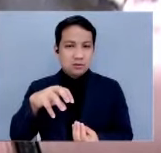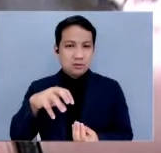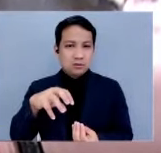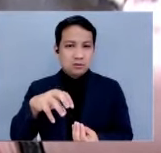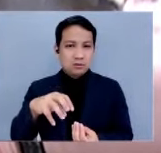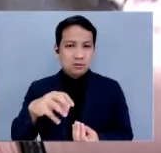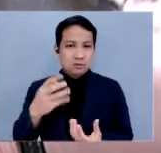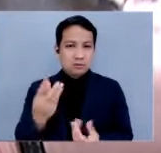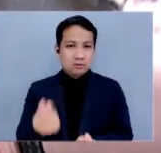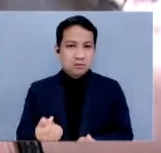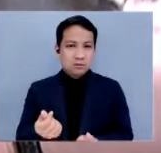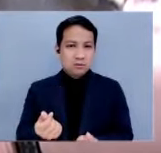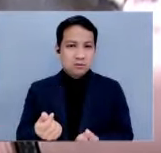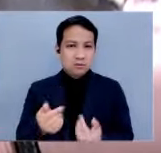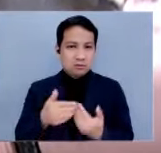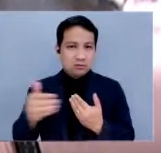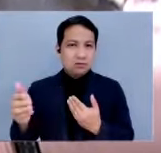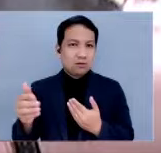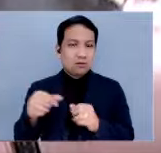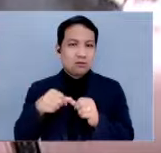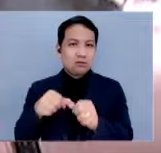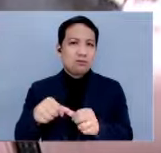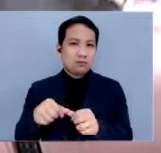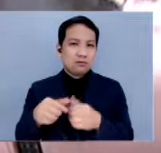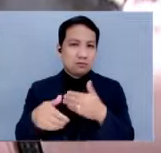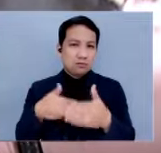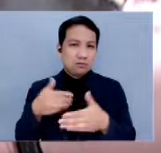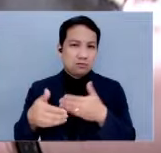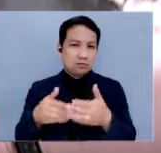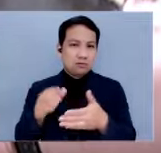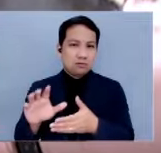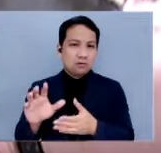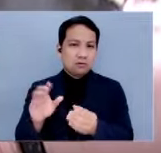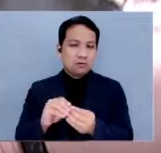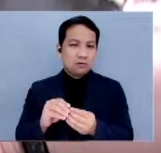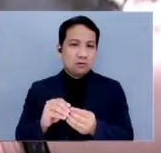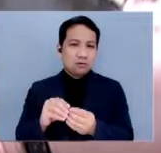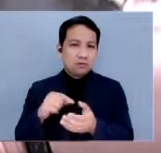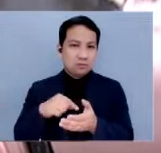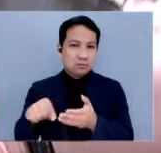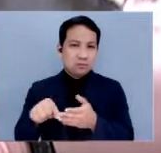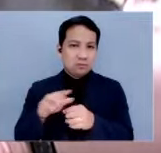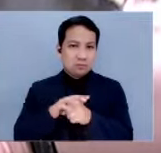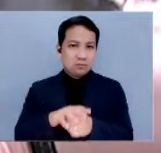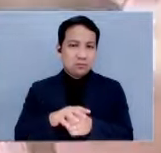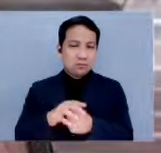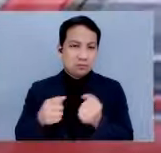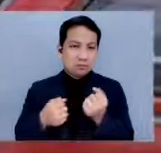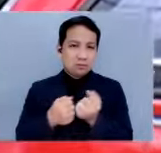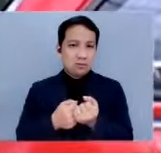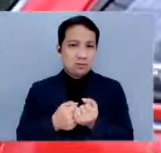natulo, tuloy din daw ang ano nun, ang pressure ng ano sa kontador.